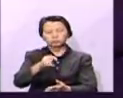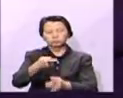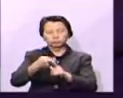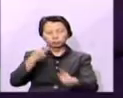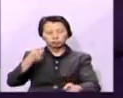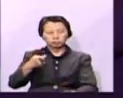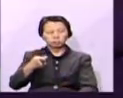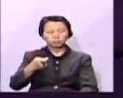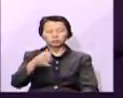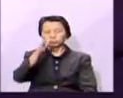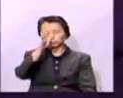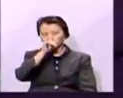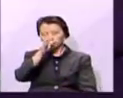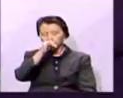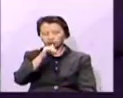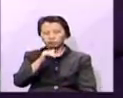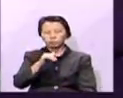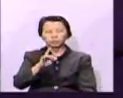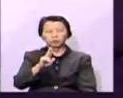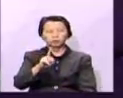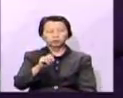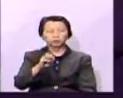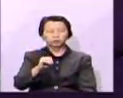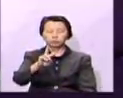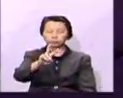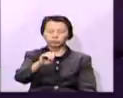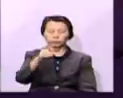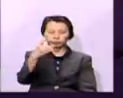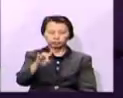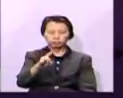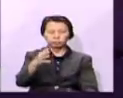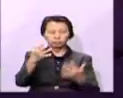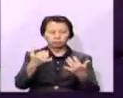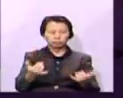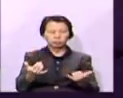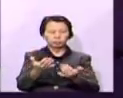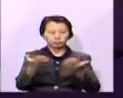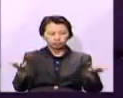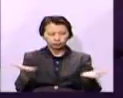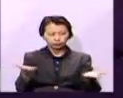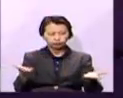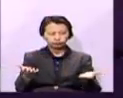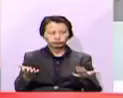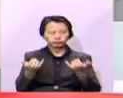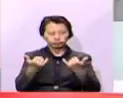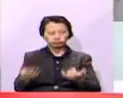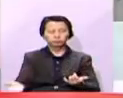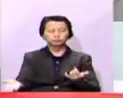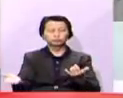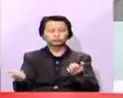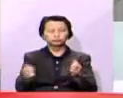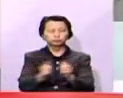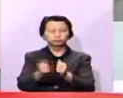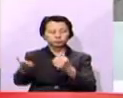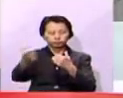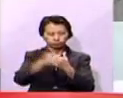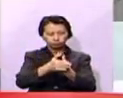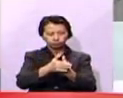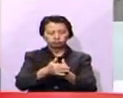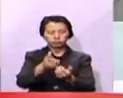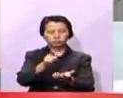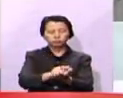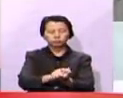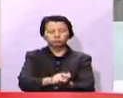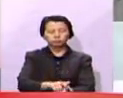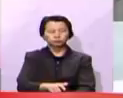dari Fiesta Sehati di RTM 2018 Melaka di MITC iGrow ini. Kita terus saja bersama dengan rakan penyampai untuk